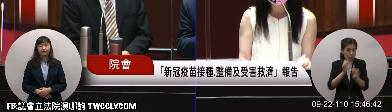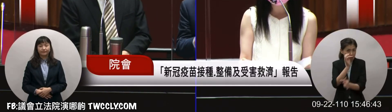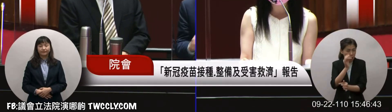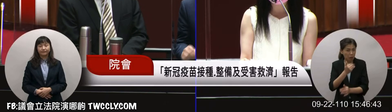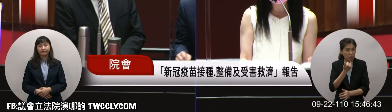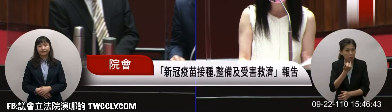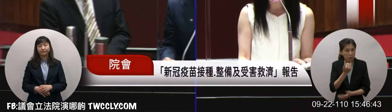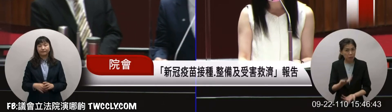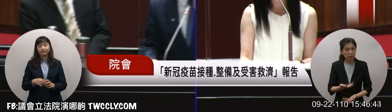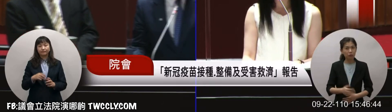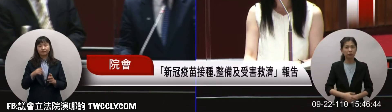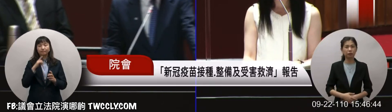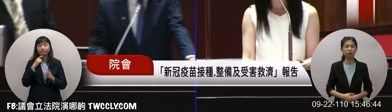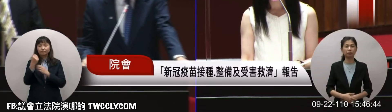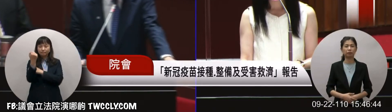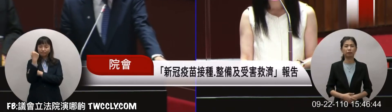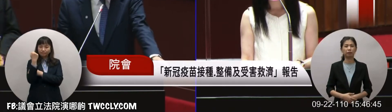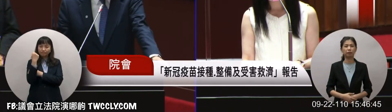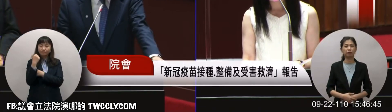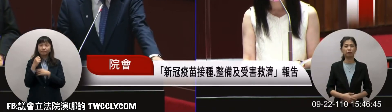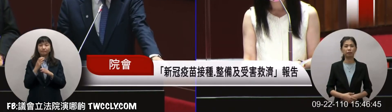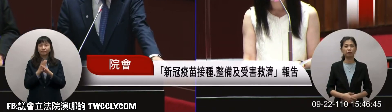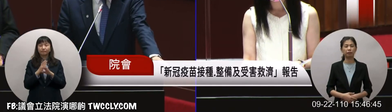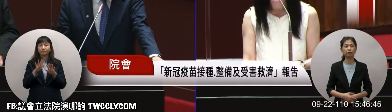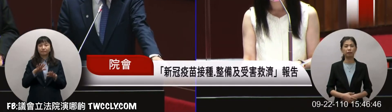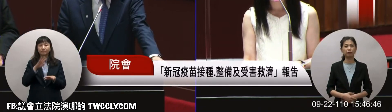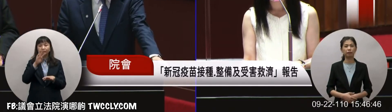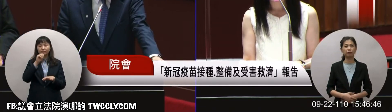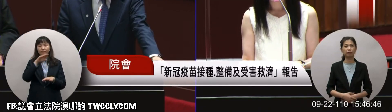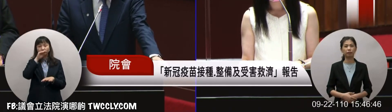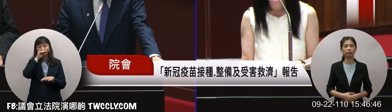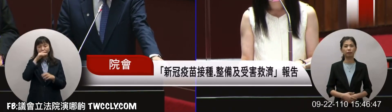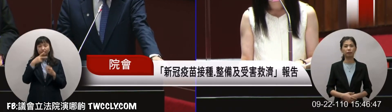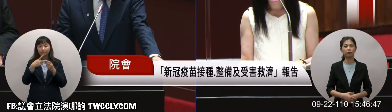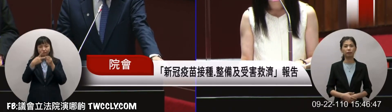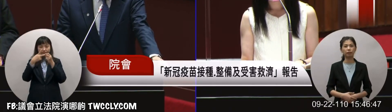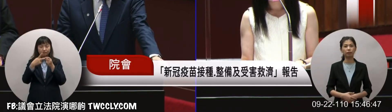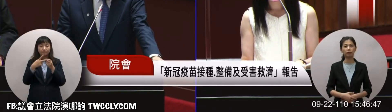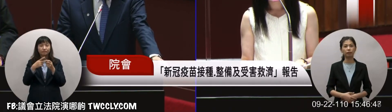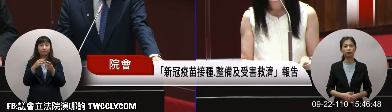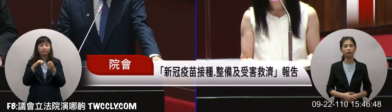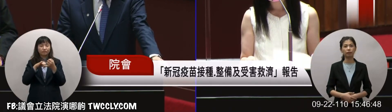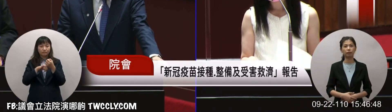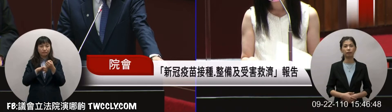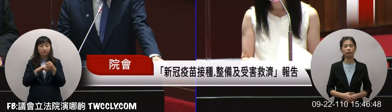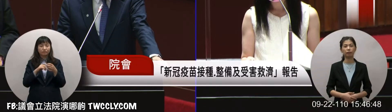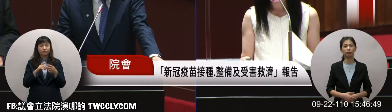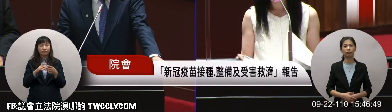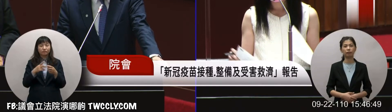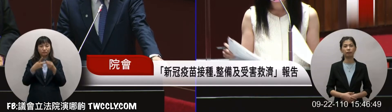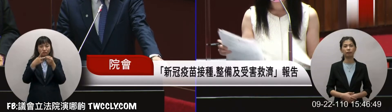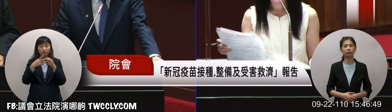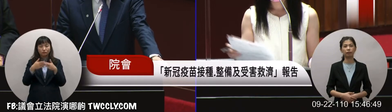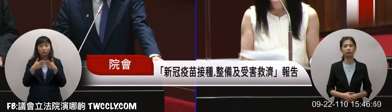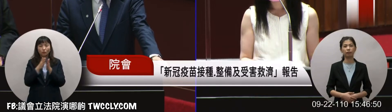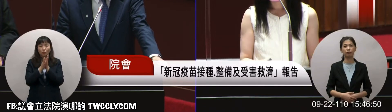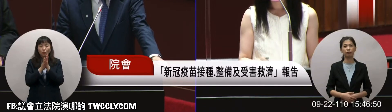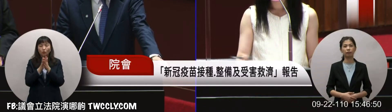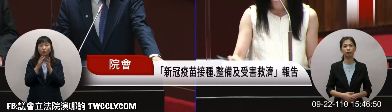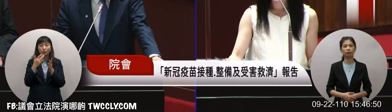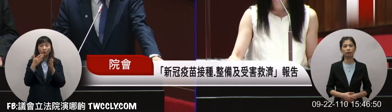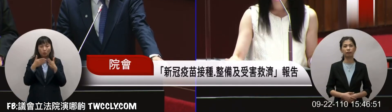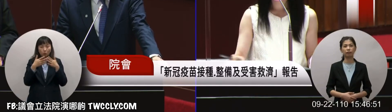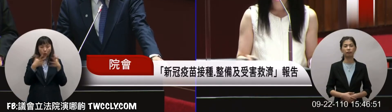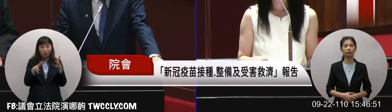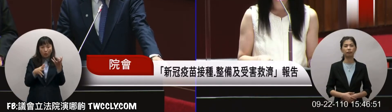我们当然要尽量的努力了哈。那莫德纳的第二剂，哈，最主要是其实第二剂现在需求大的是 A